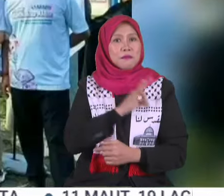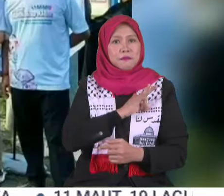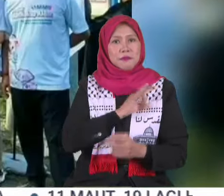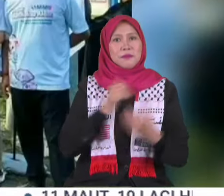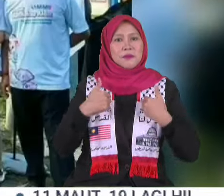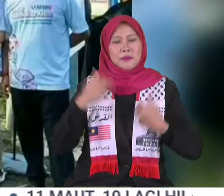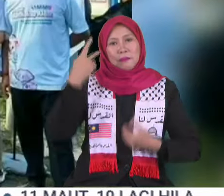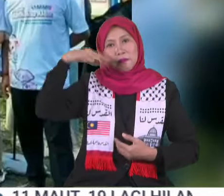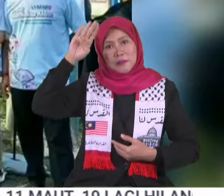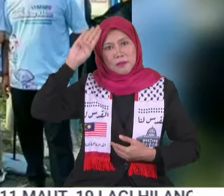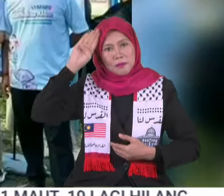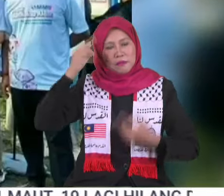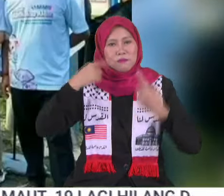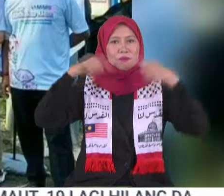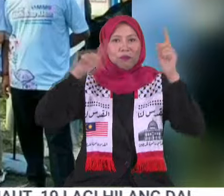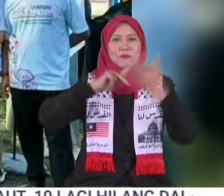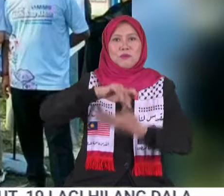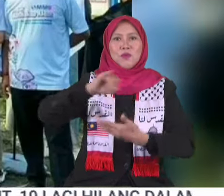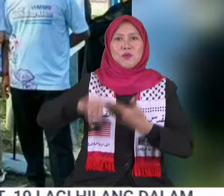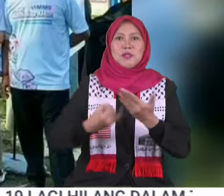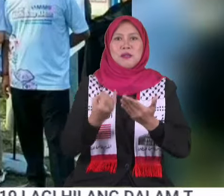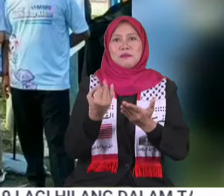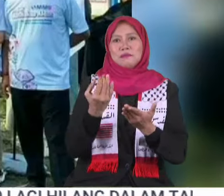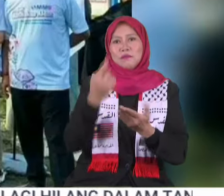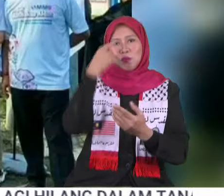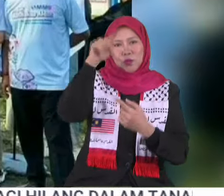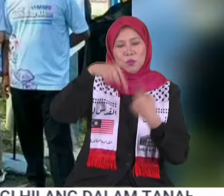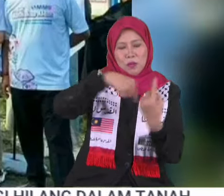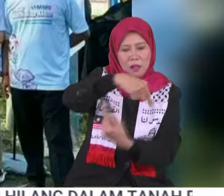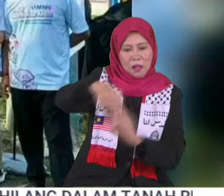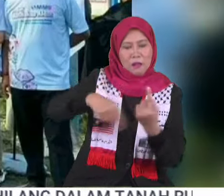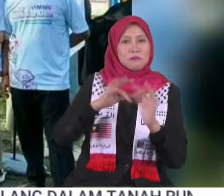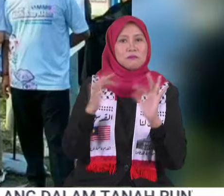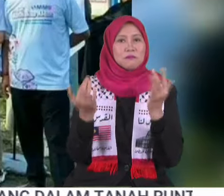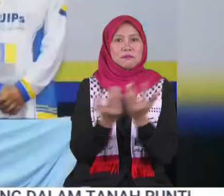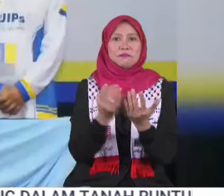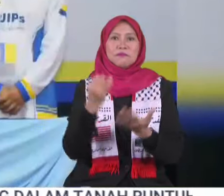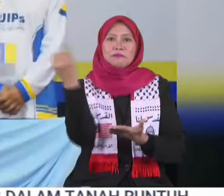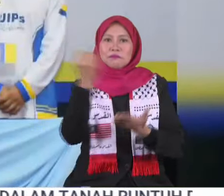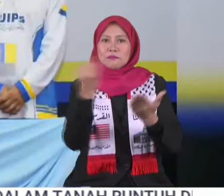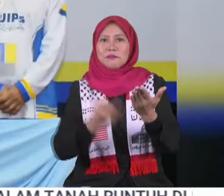di Perlis bagi menjayakan projek mendakap alam iaitu menyiapkan mural di